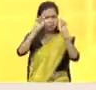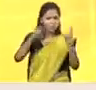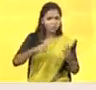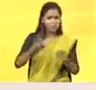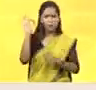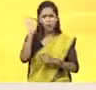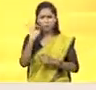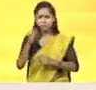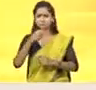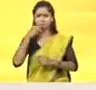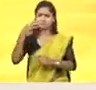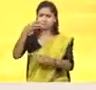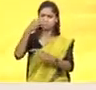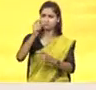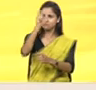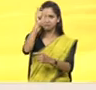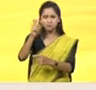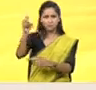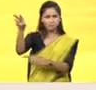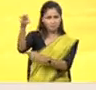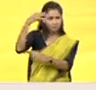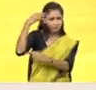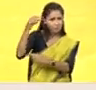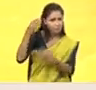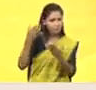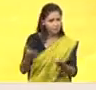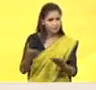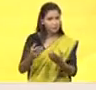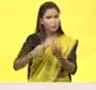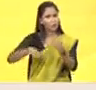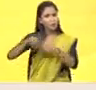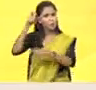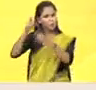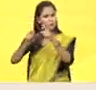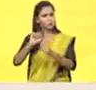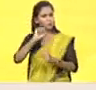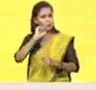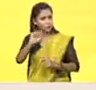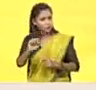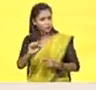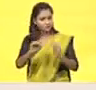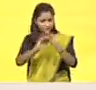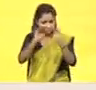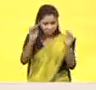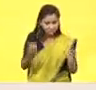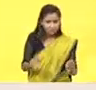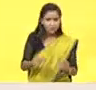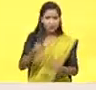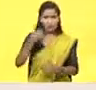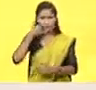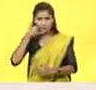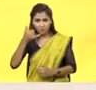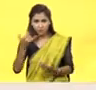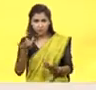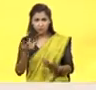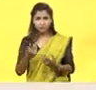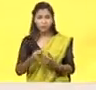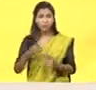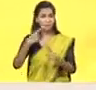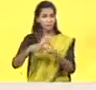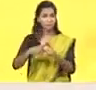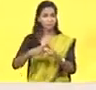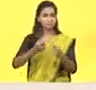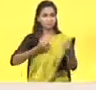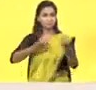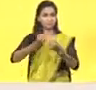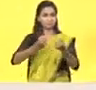में तिरंगा लगाया। लोगों ने अपने डेस्कटॉप, मोबाइल और गाड़ियों में